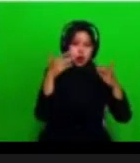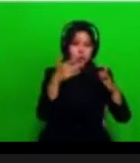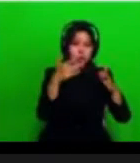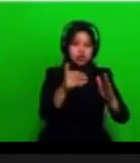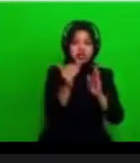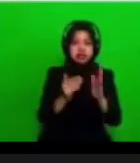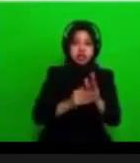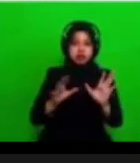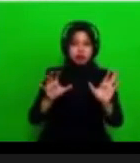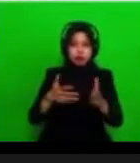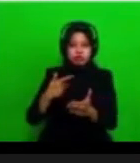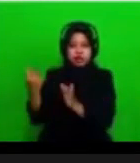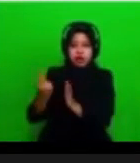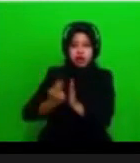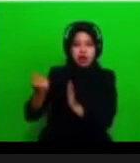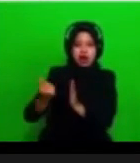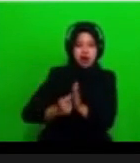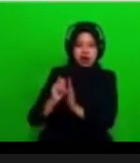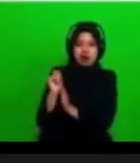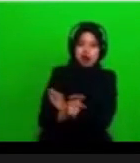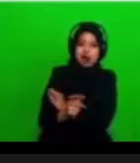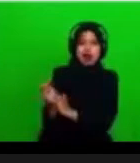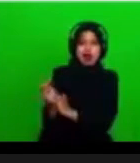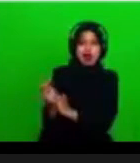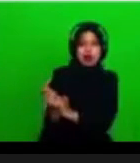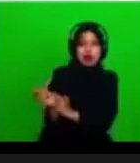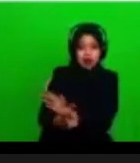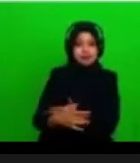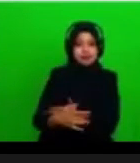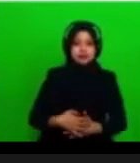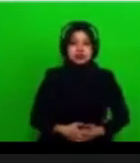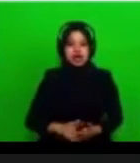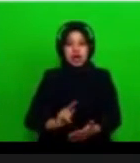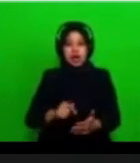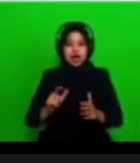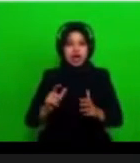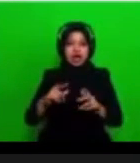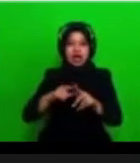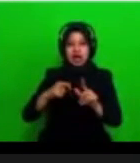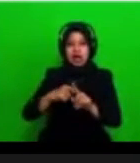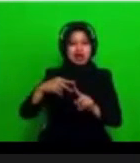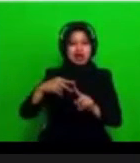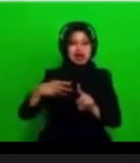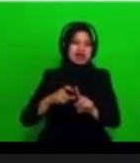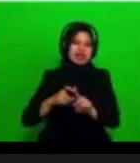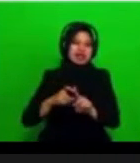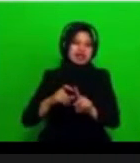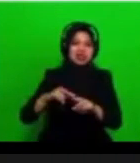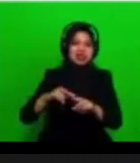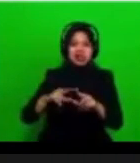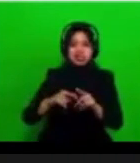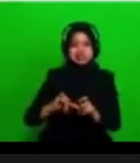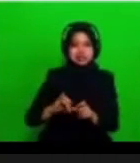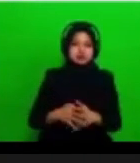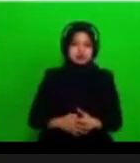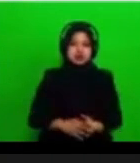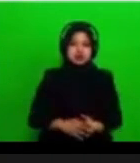sektor kebijakan dan prosedur dan pendanaan, ada kontribusi eksternal, mekanisme akreditasi perlu kita